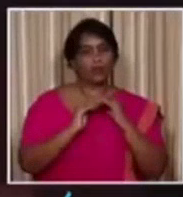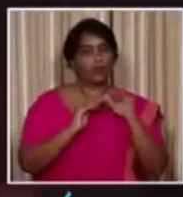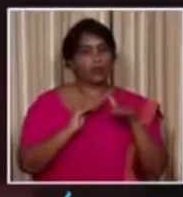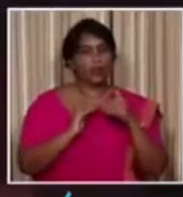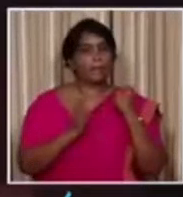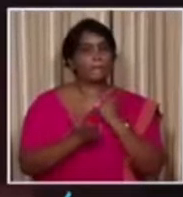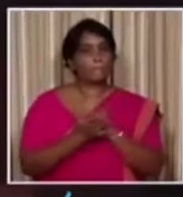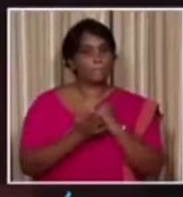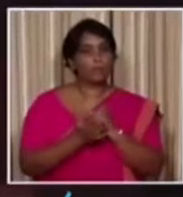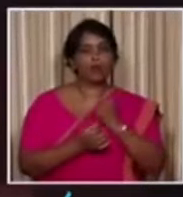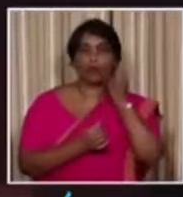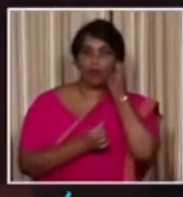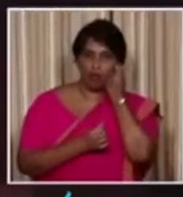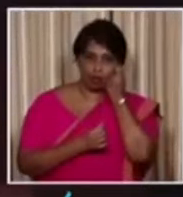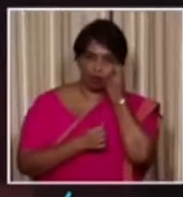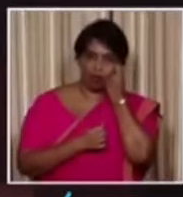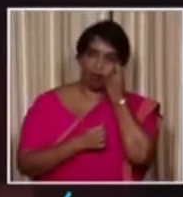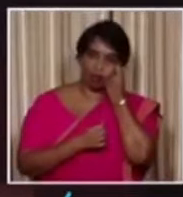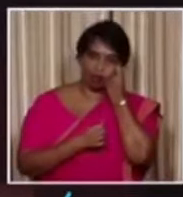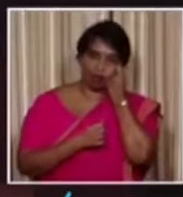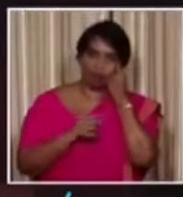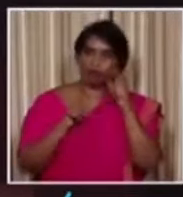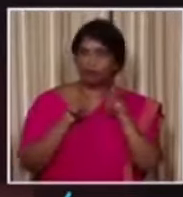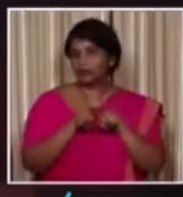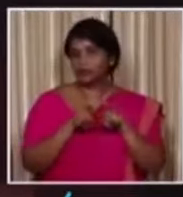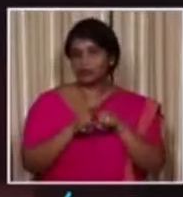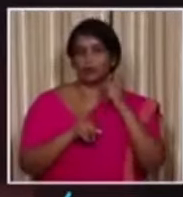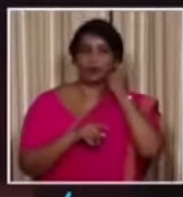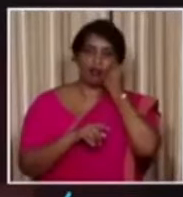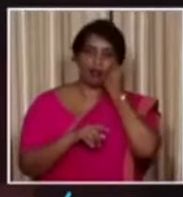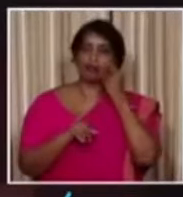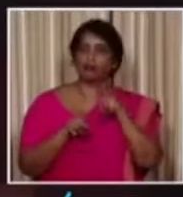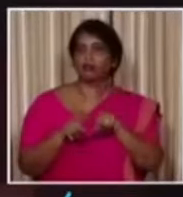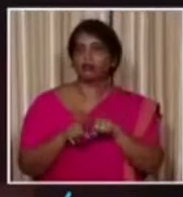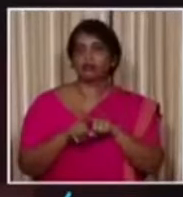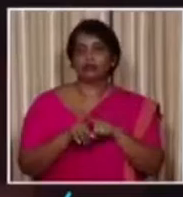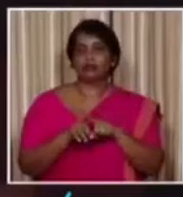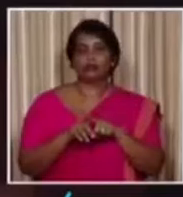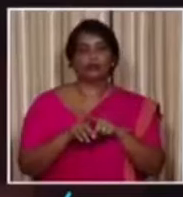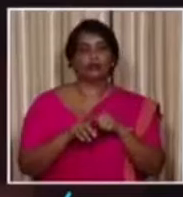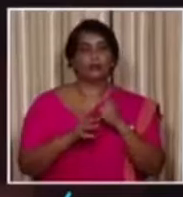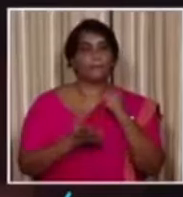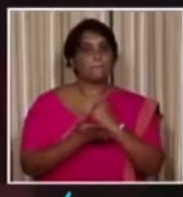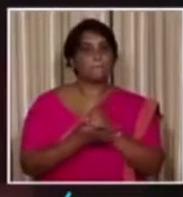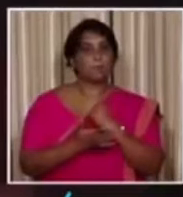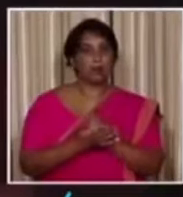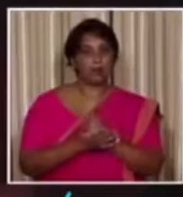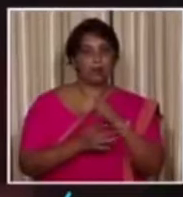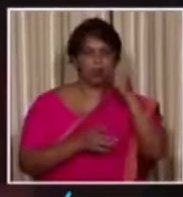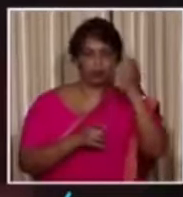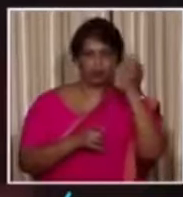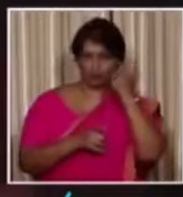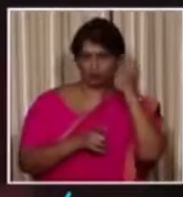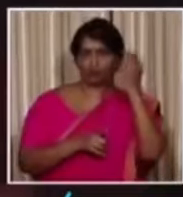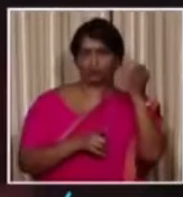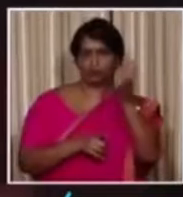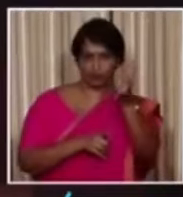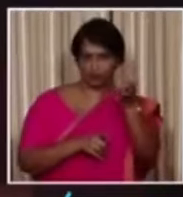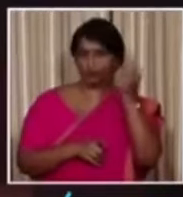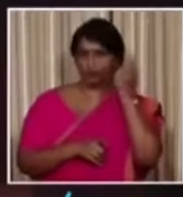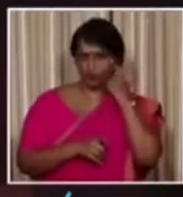ග්‍රාමීන් බැංකු සංකල්පය හා සමාන සංකල්පයක් ජනශක්ති බැංකු හැටියට මම හිතන්නේ ඔබතුමත්